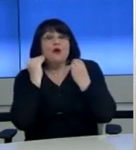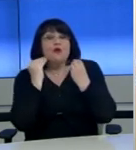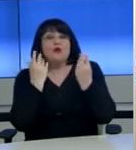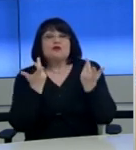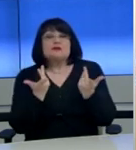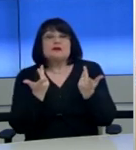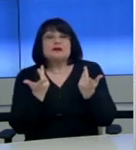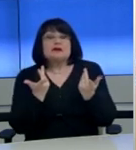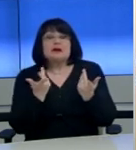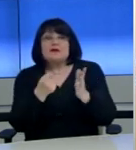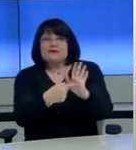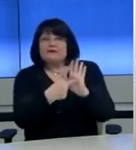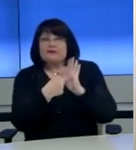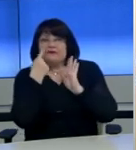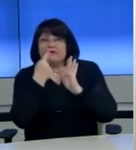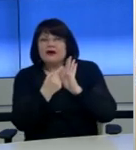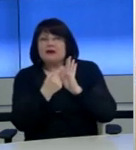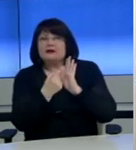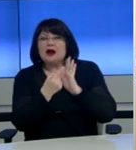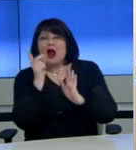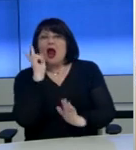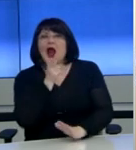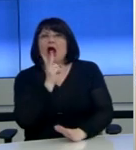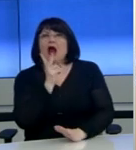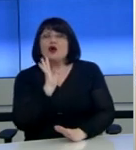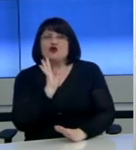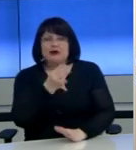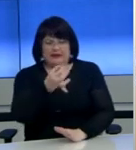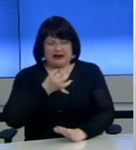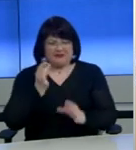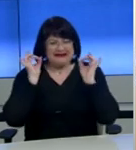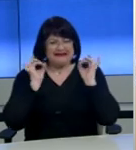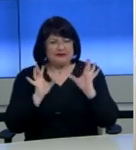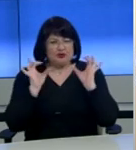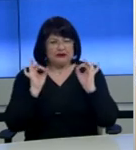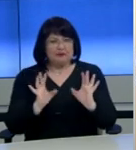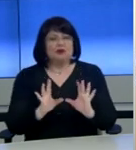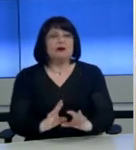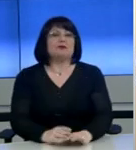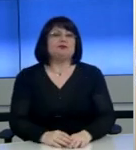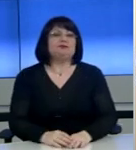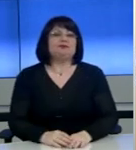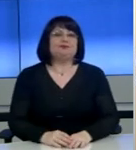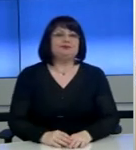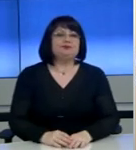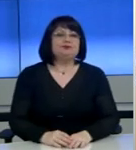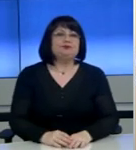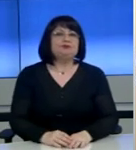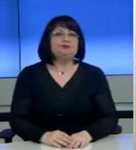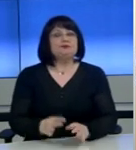αυτή τη διαδικασία δεν λέτε κουβέντα για όσα